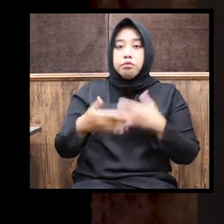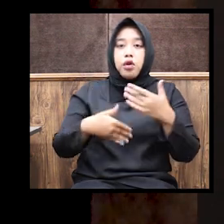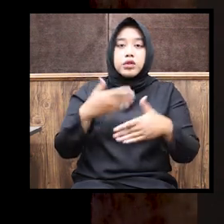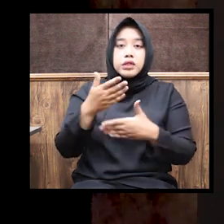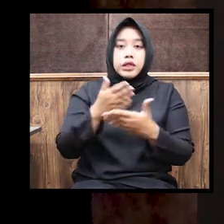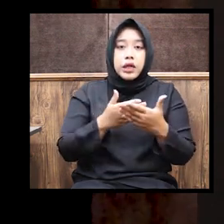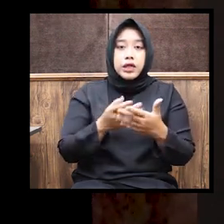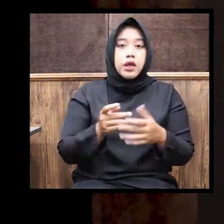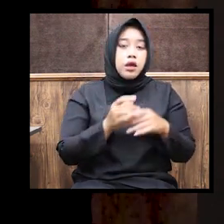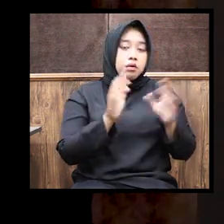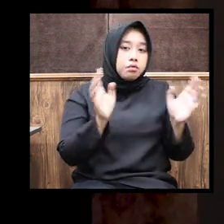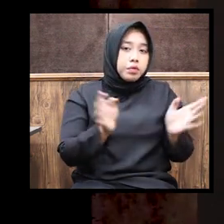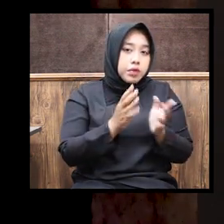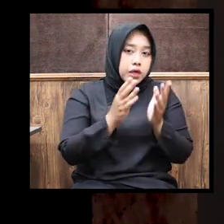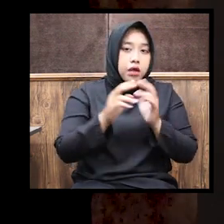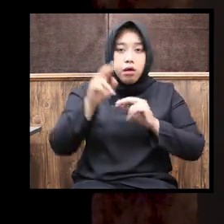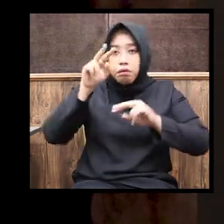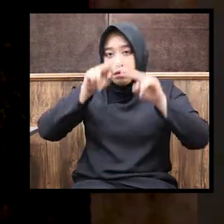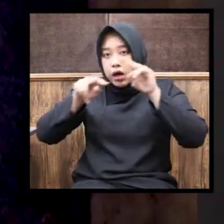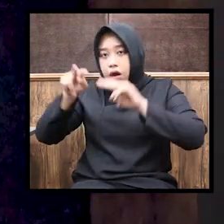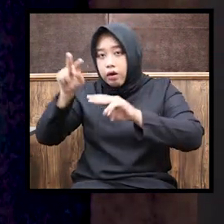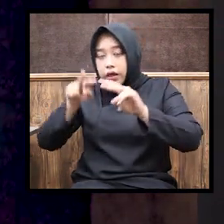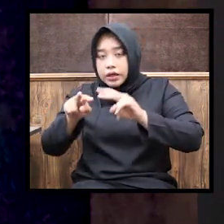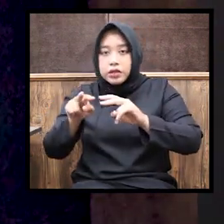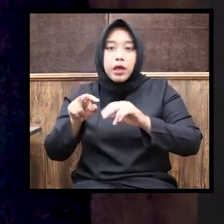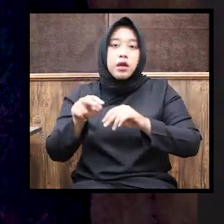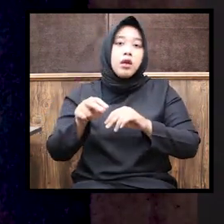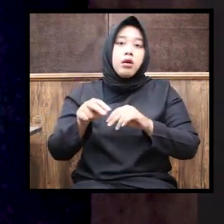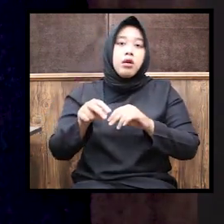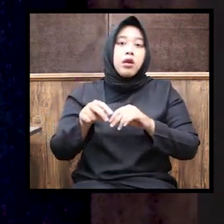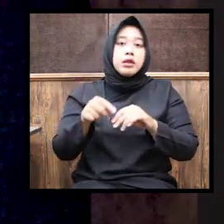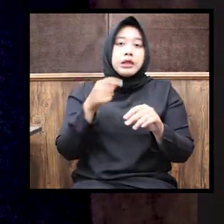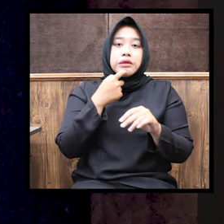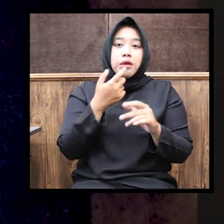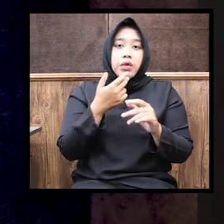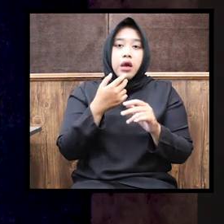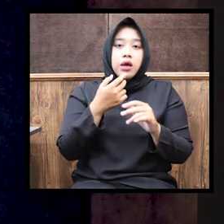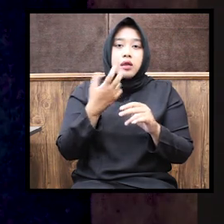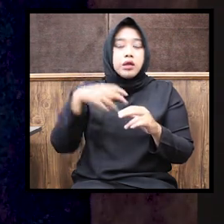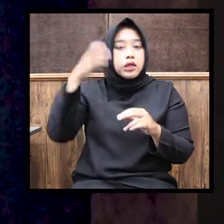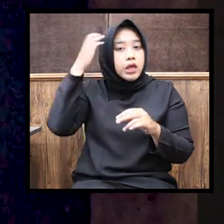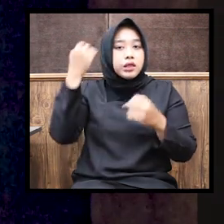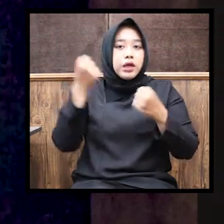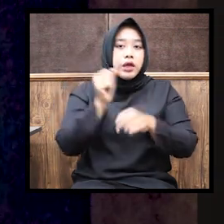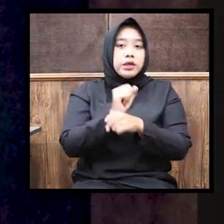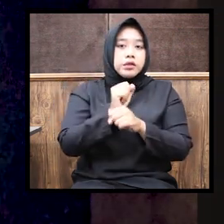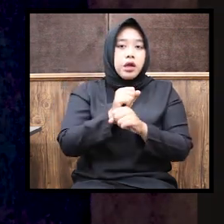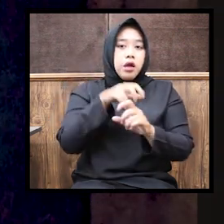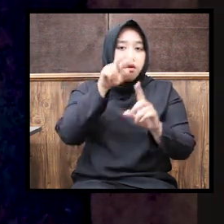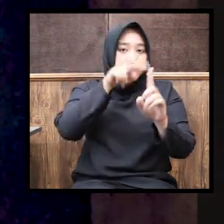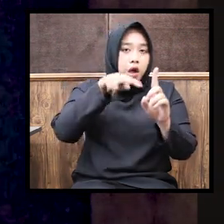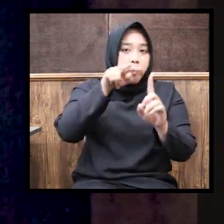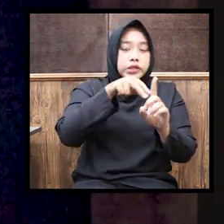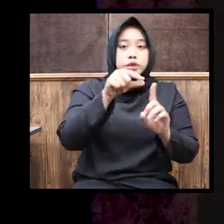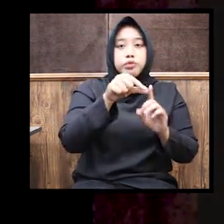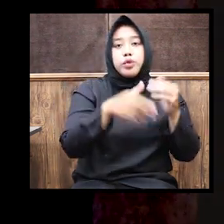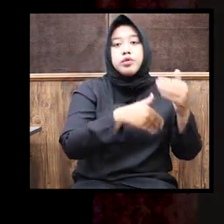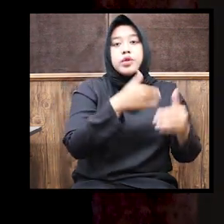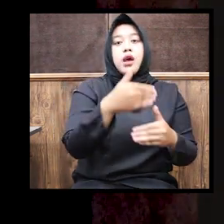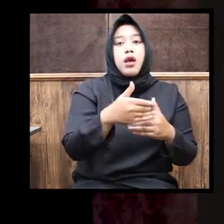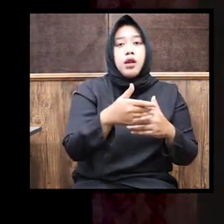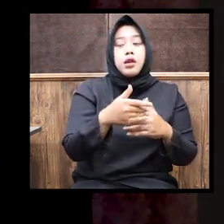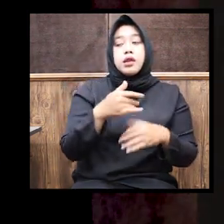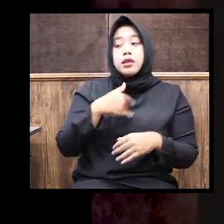dari perusahaan yang ada di lingkungan kami tentu saja kami selalu menounding bahwa ini adalah